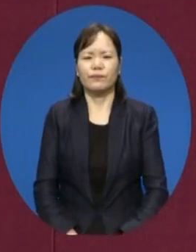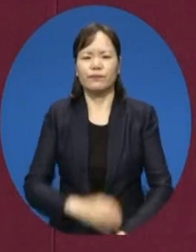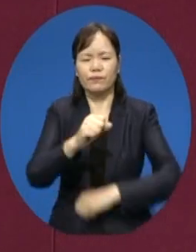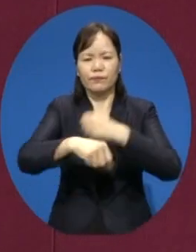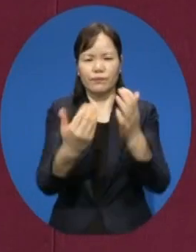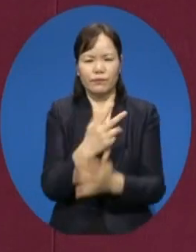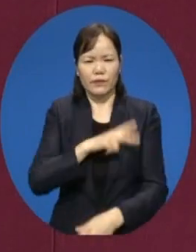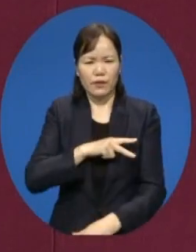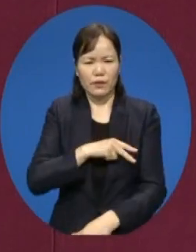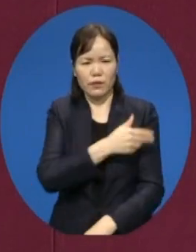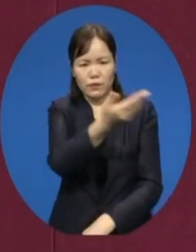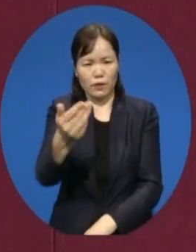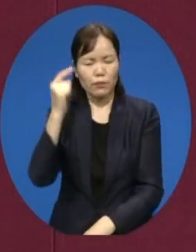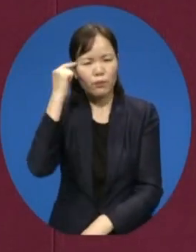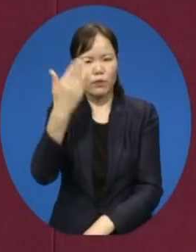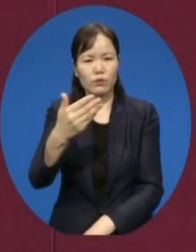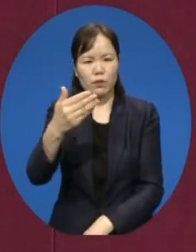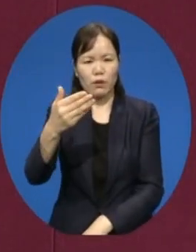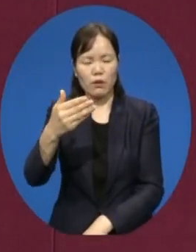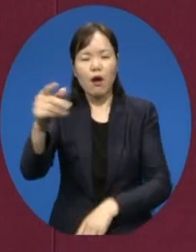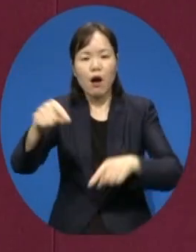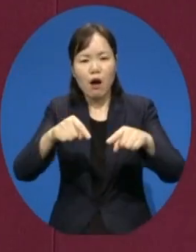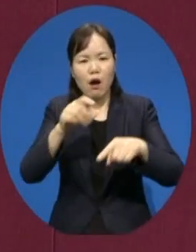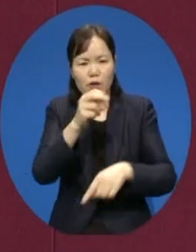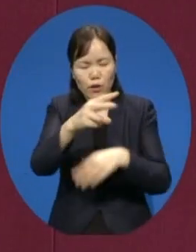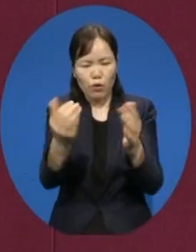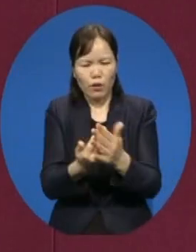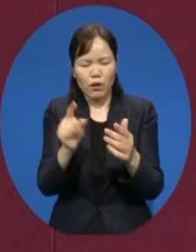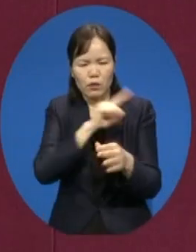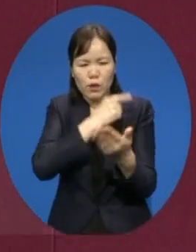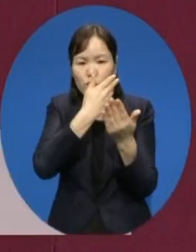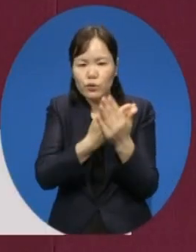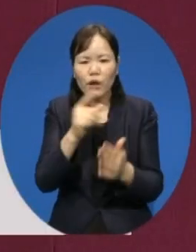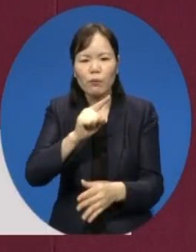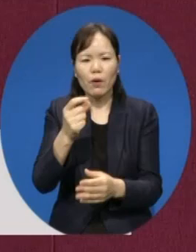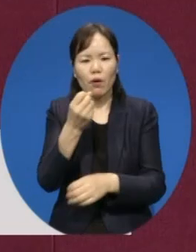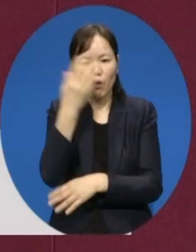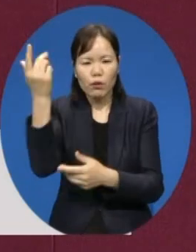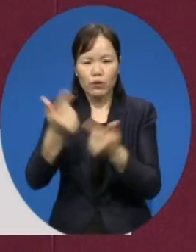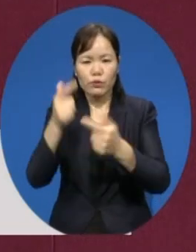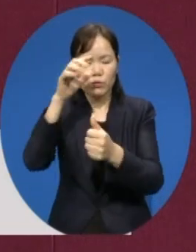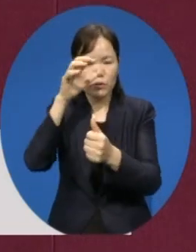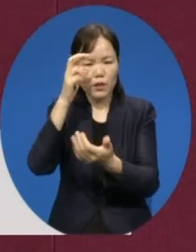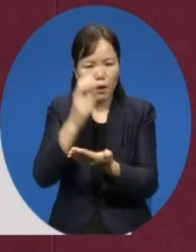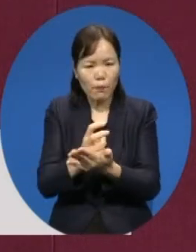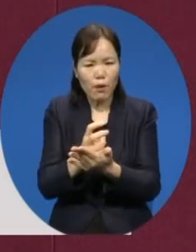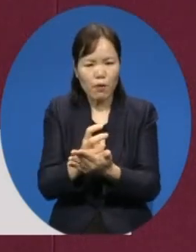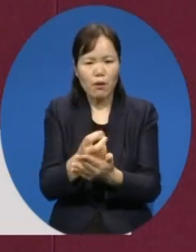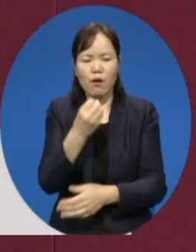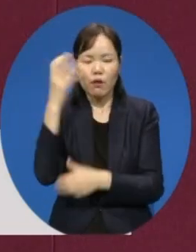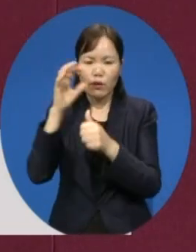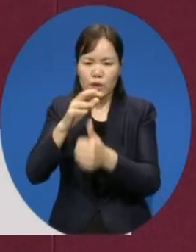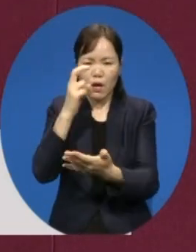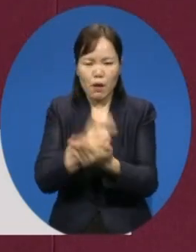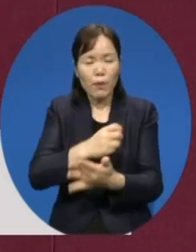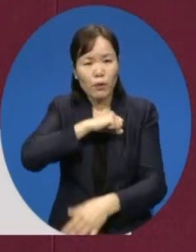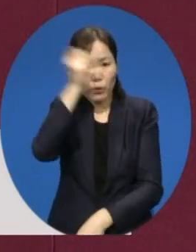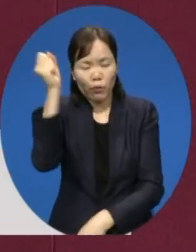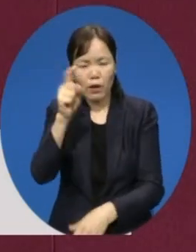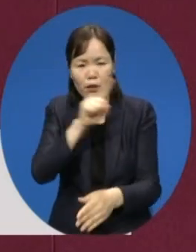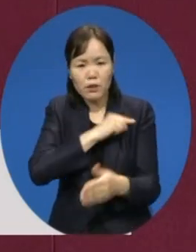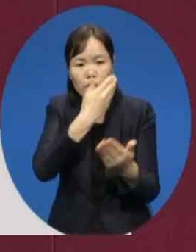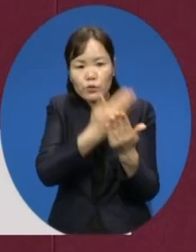민주당 의원들께 묻겠습니다. 집권 여당에게 지금 제일 중요한 일이 뭡니까? 언론중재법이라고 불리는 언론재갈법 그거 통과시키는 일이